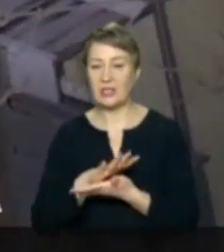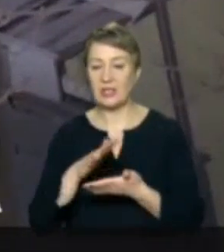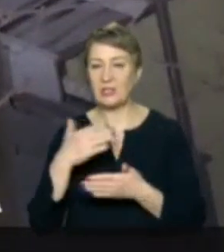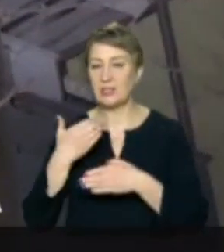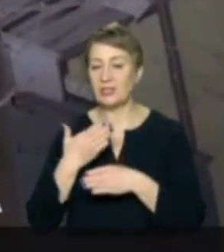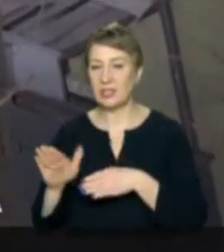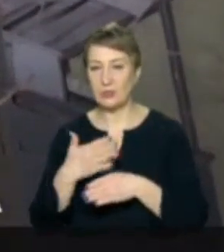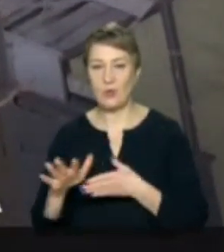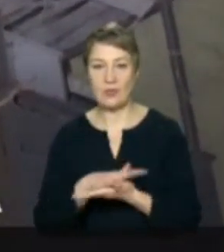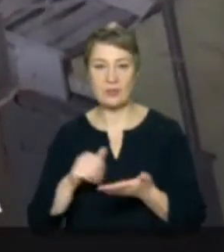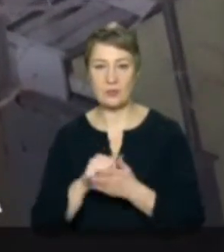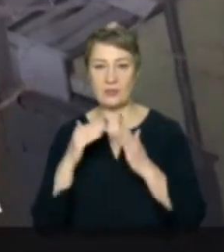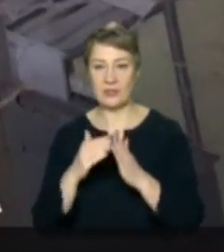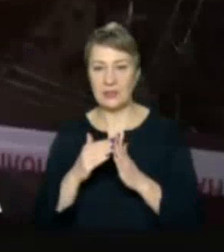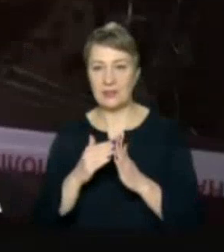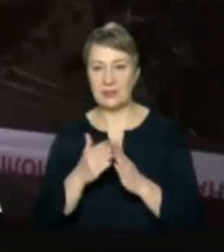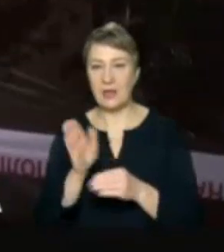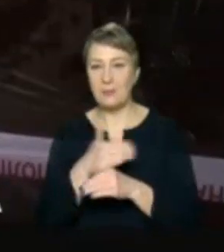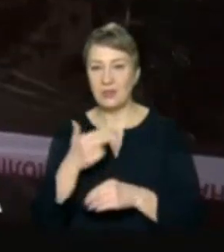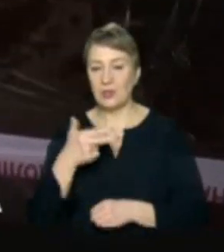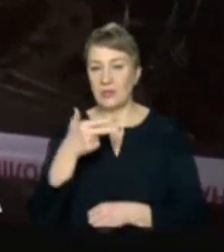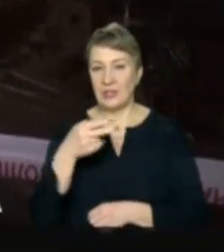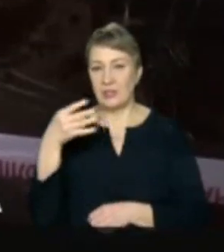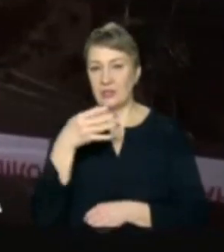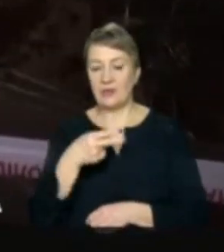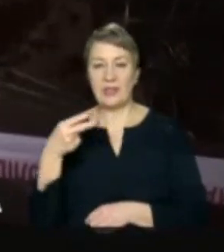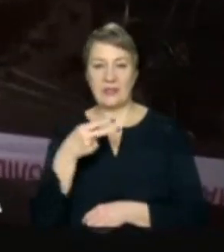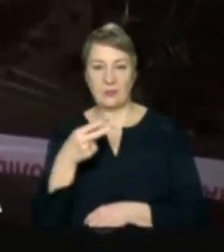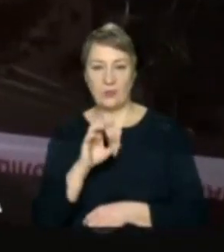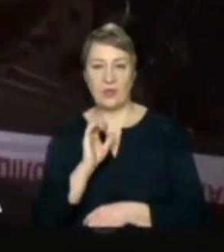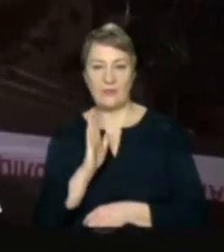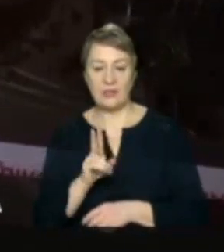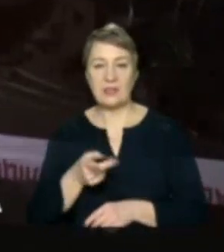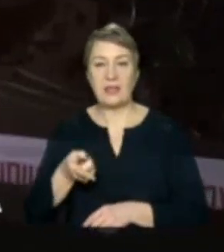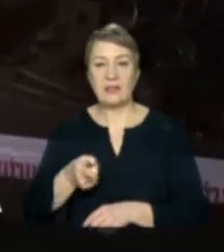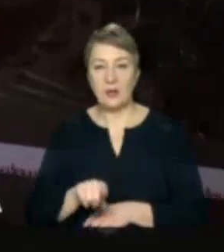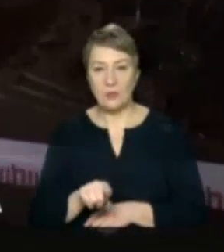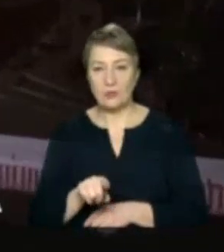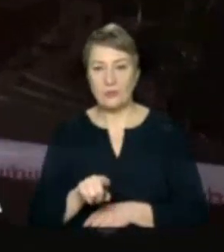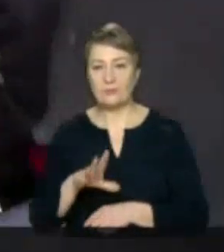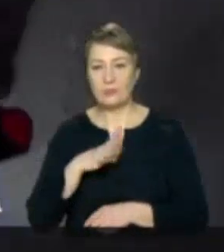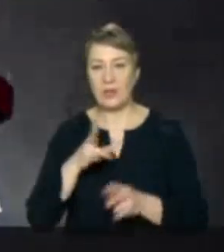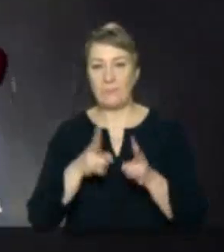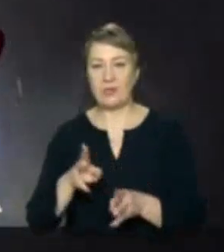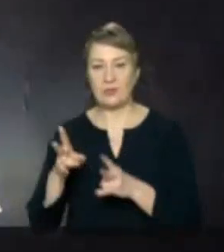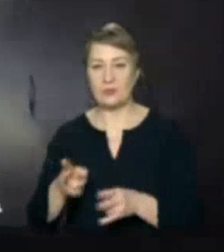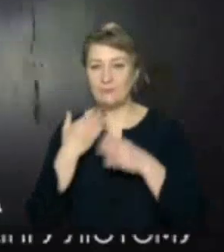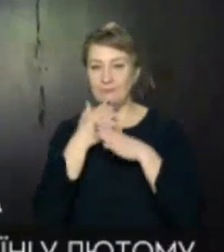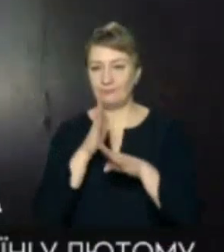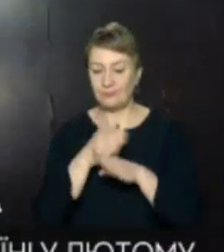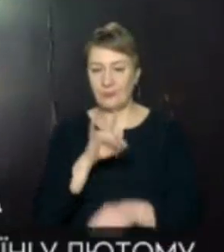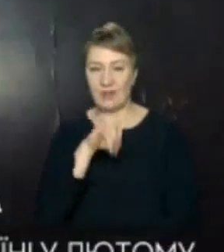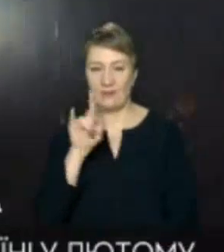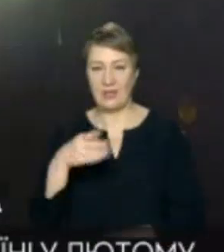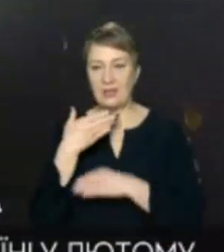між 4-м та 3-м поверхами. Квартири на 2-му та 3-му поверхах також зазнали значних пошкоджень. Повилітали вікна та двері у